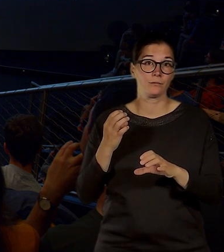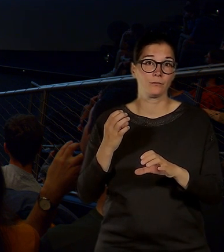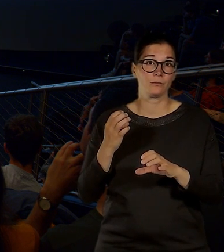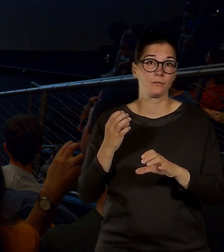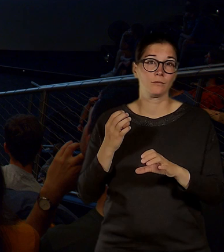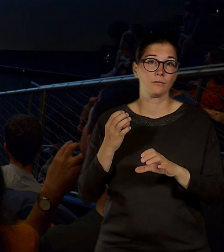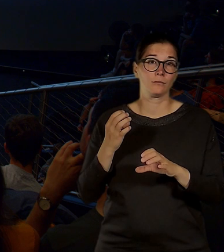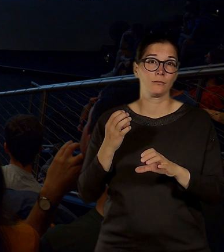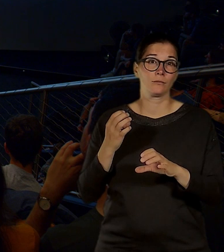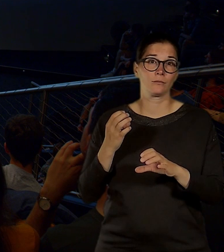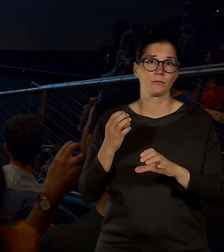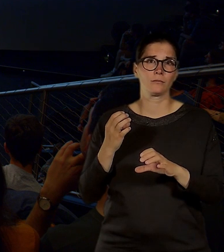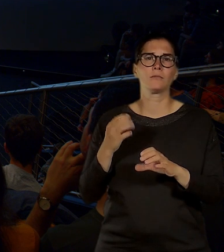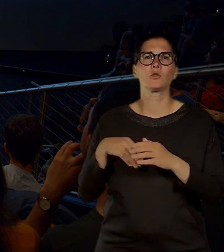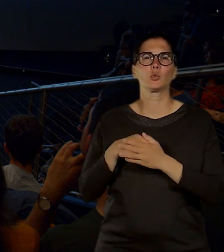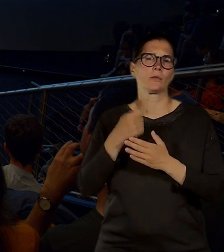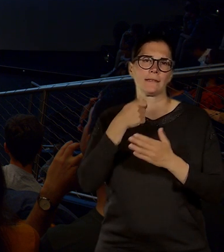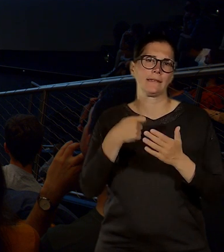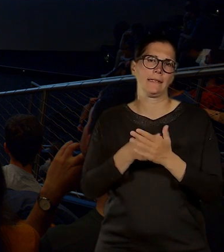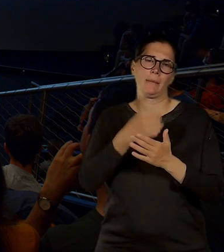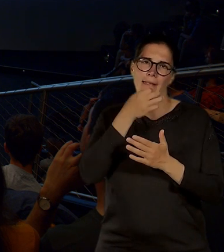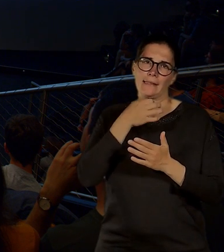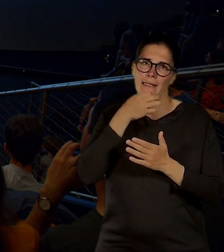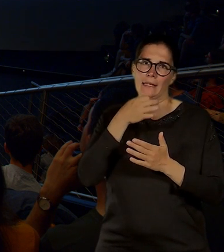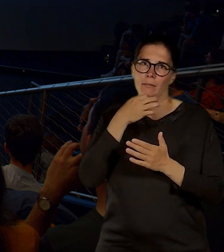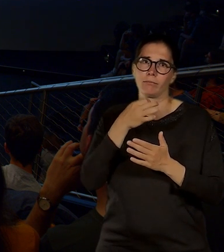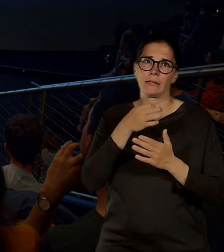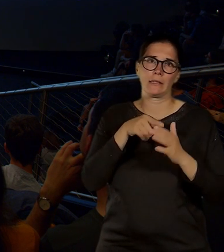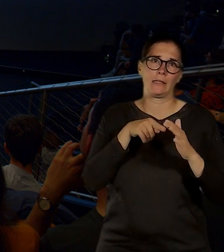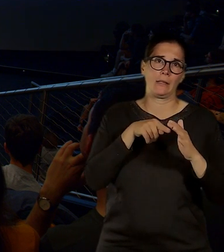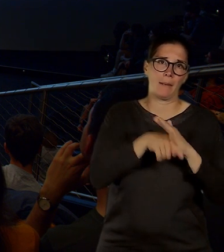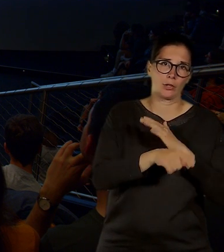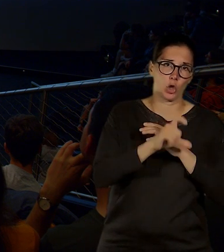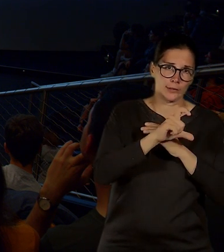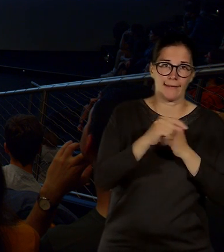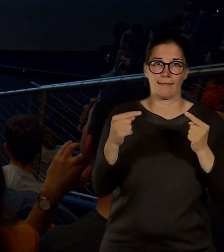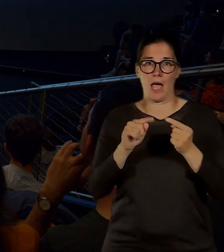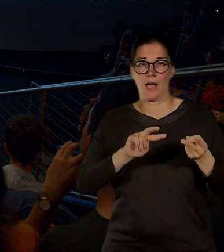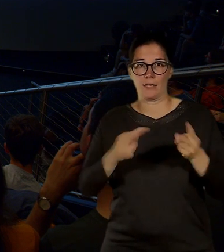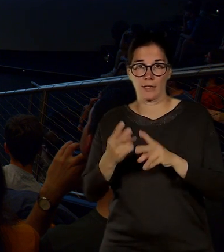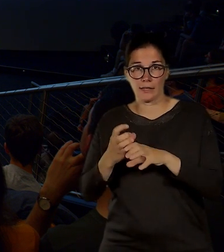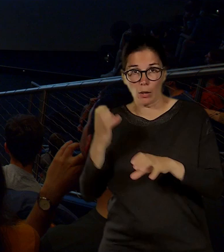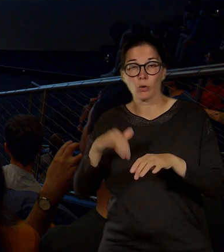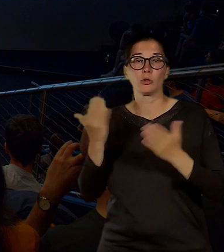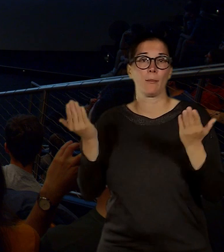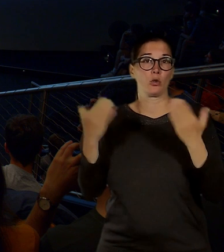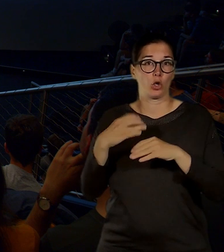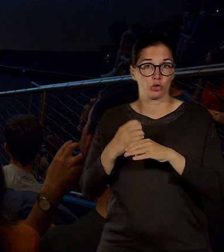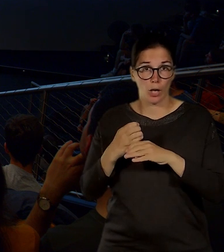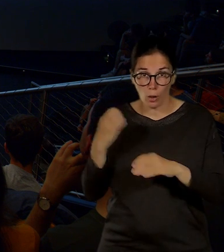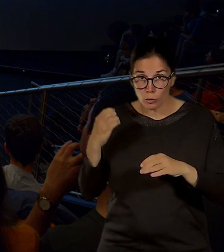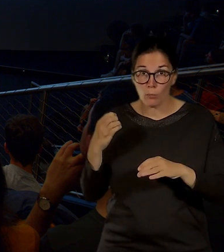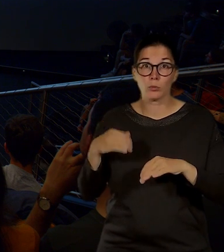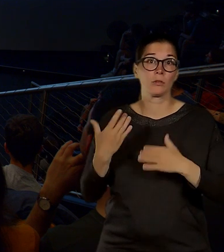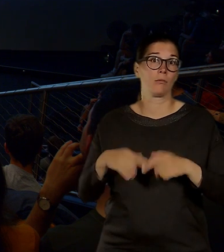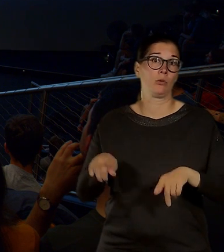primárně náhradní autobusová doprava za metro C nebo noční autobusy, ale tak samozřejmě